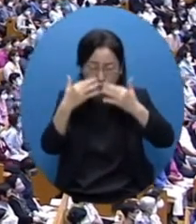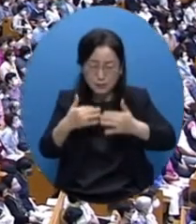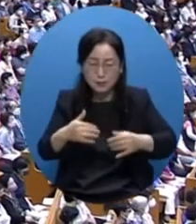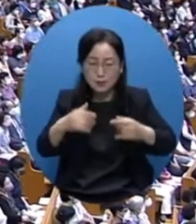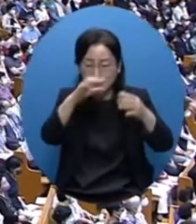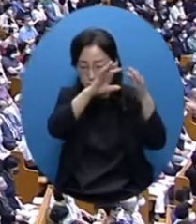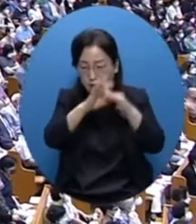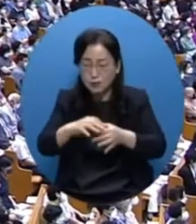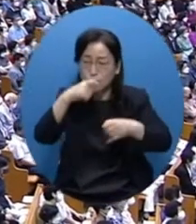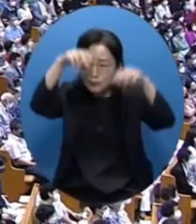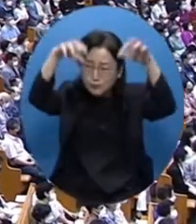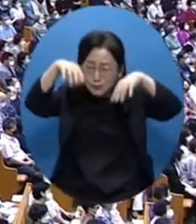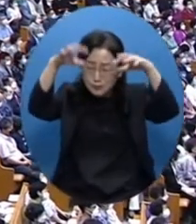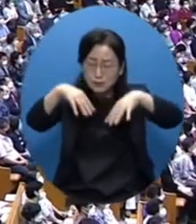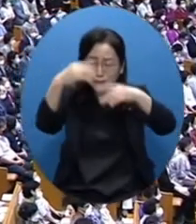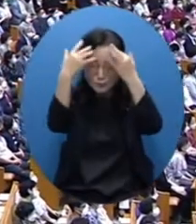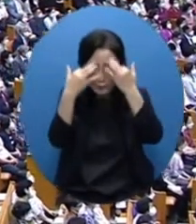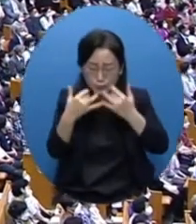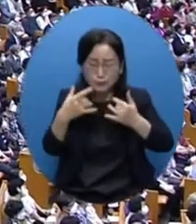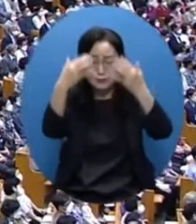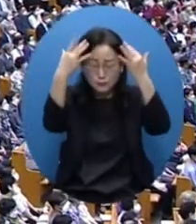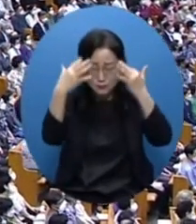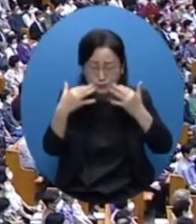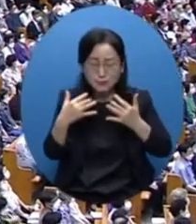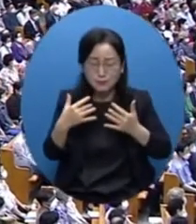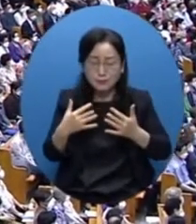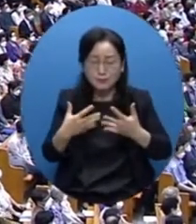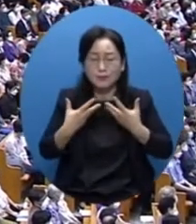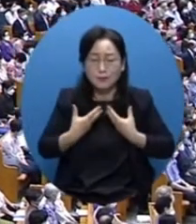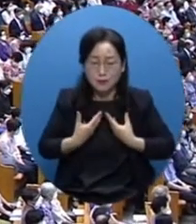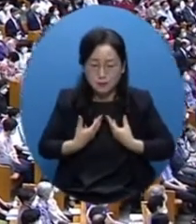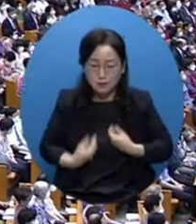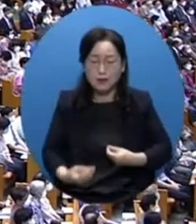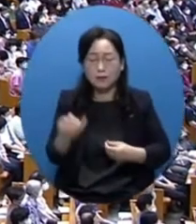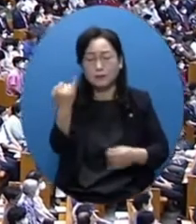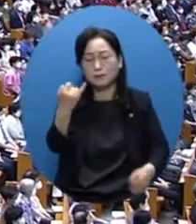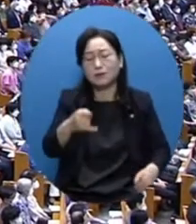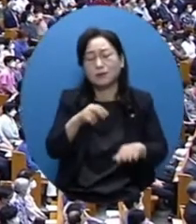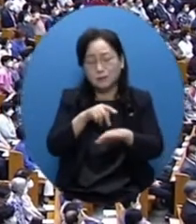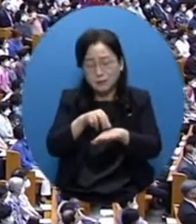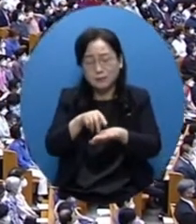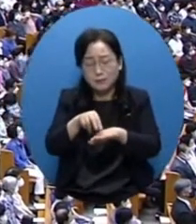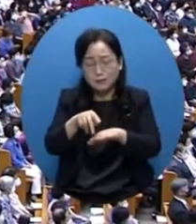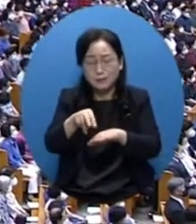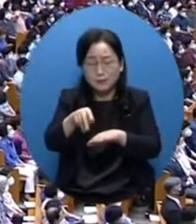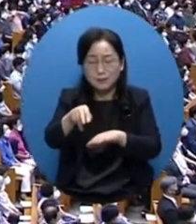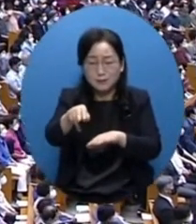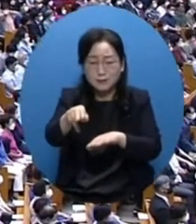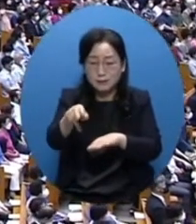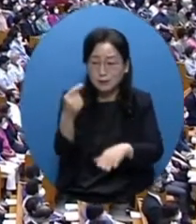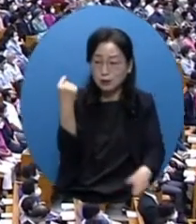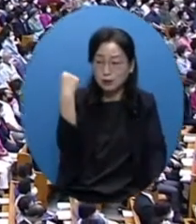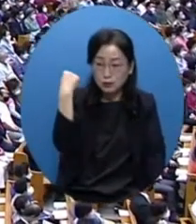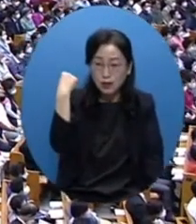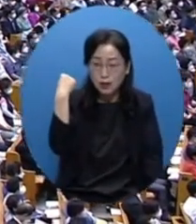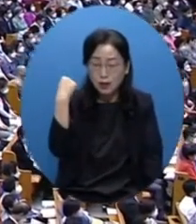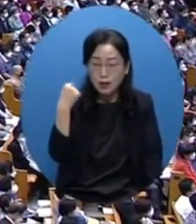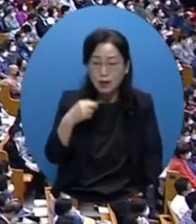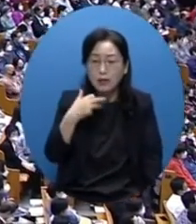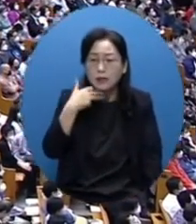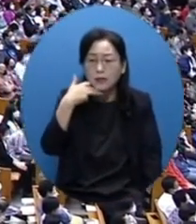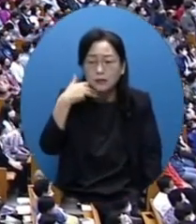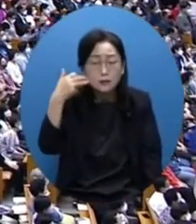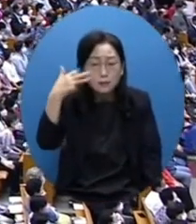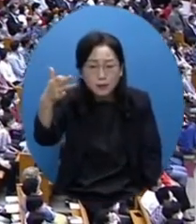인물인지 구별되지 않는 그러한 절망의 발걸음을 옮기고 있는 그 여인의 등에는 18개월